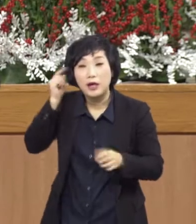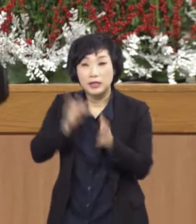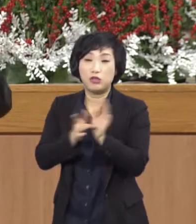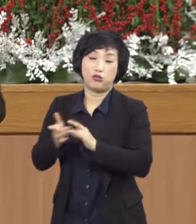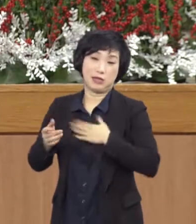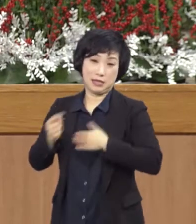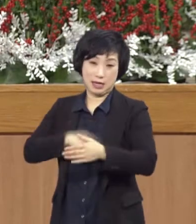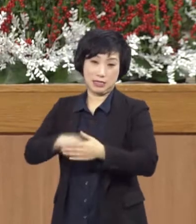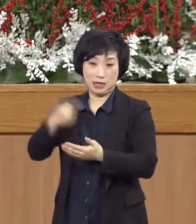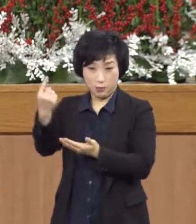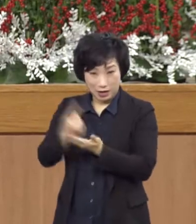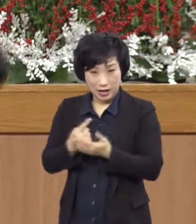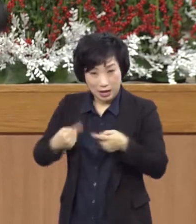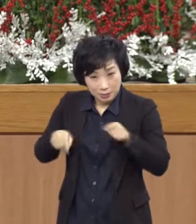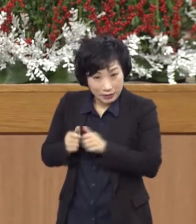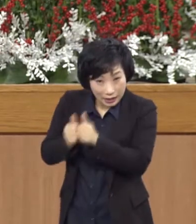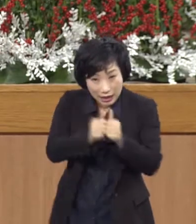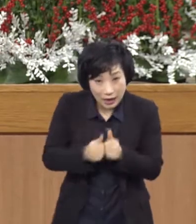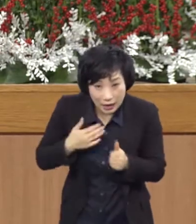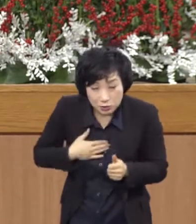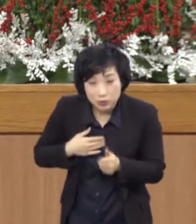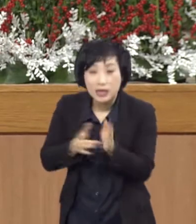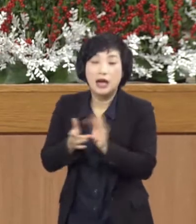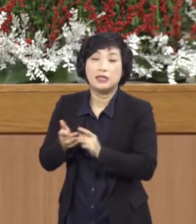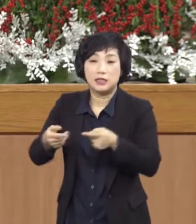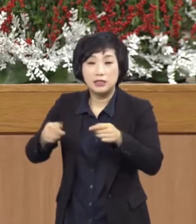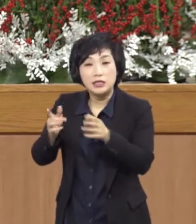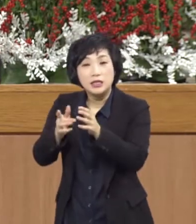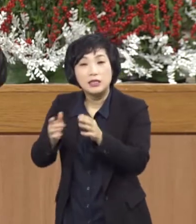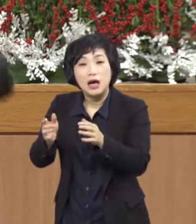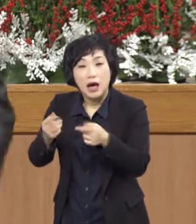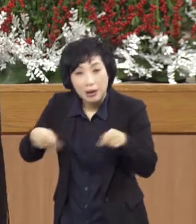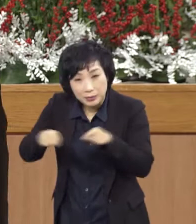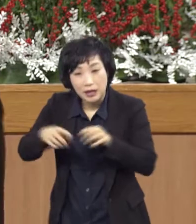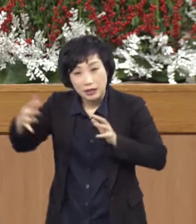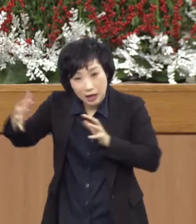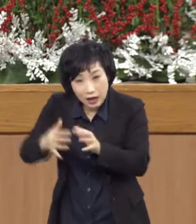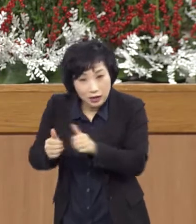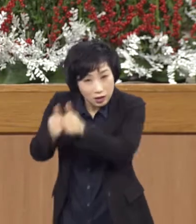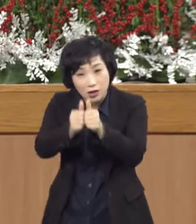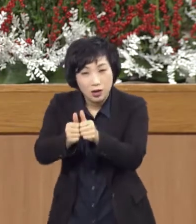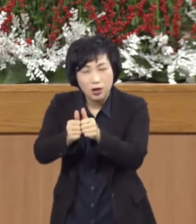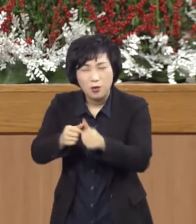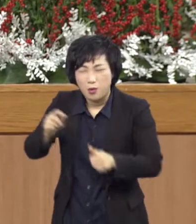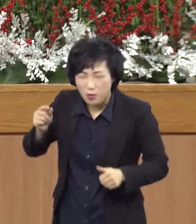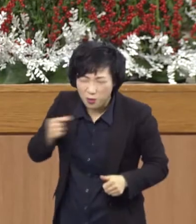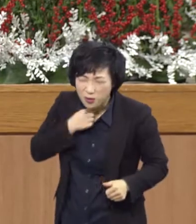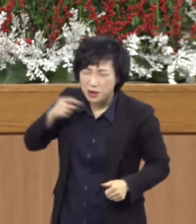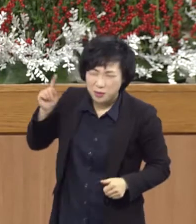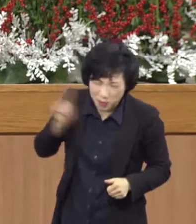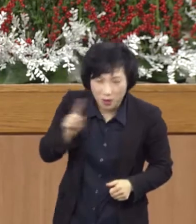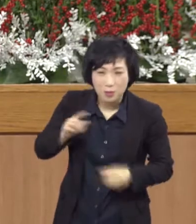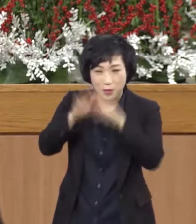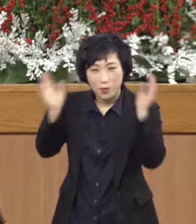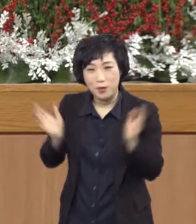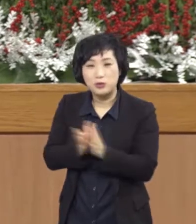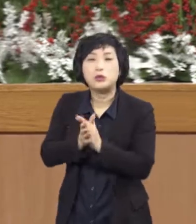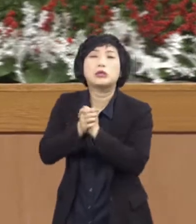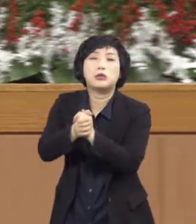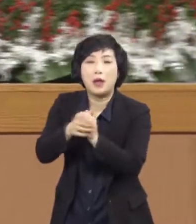네가 내 안에 있으면 무엇이든지 원하는 대로 구하라. 내가 다